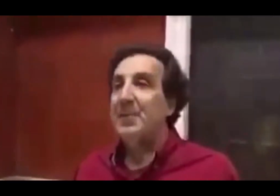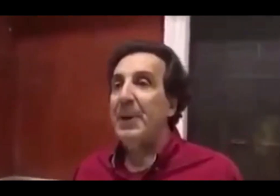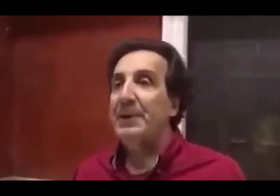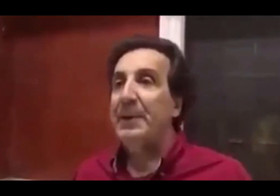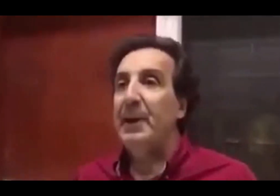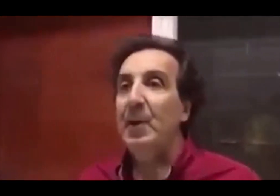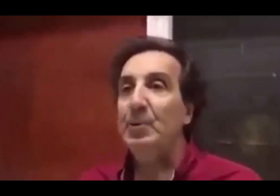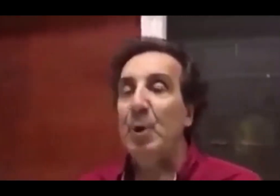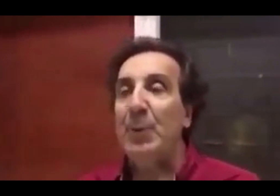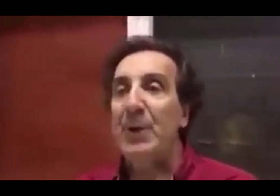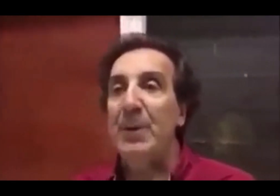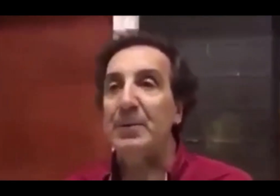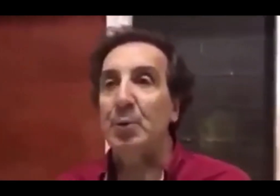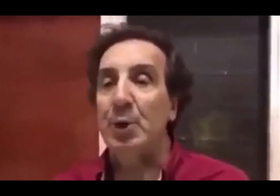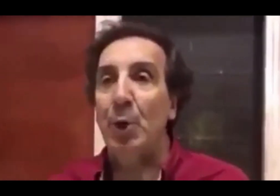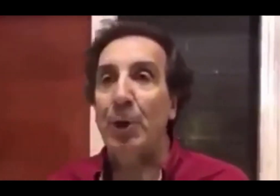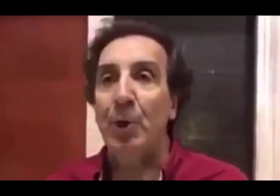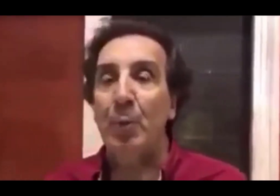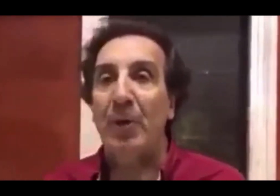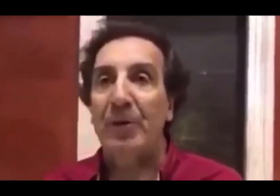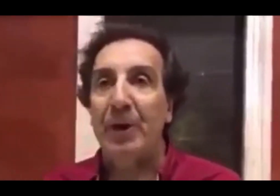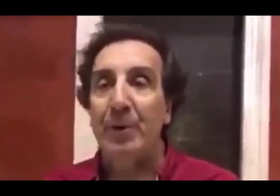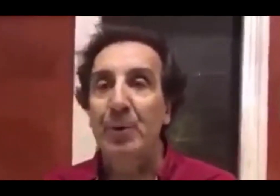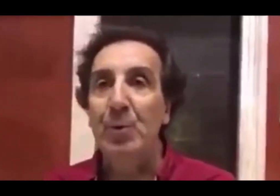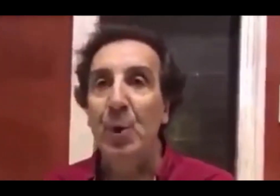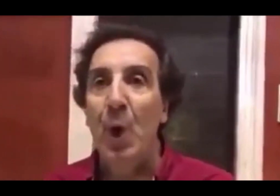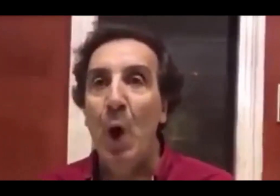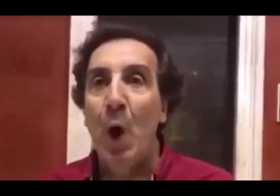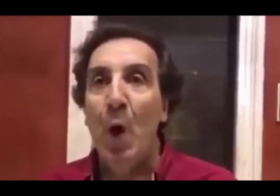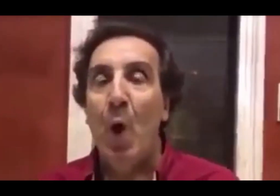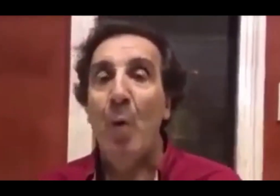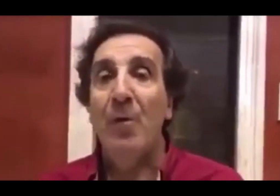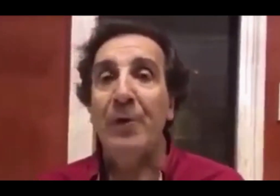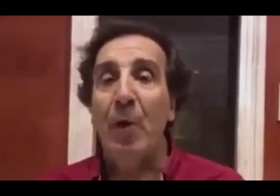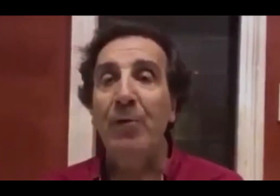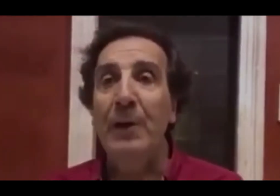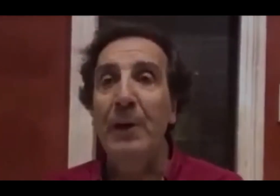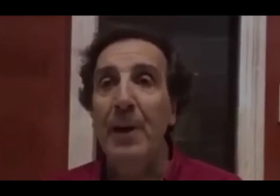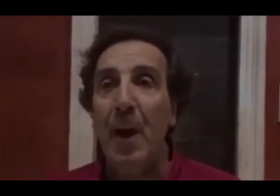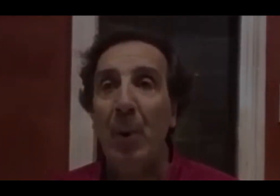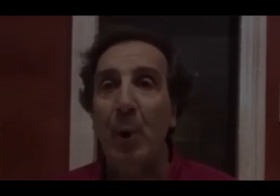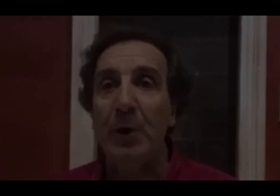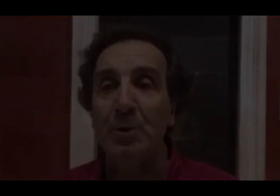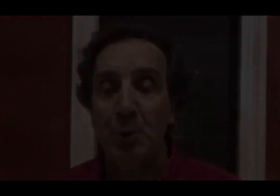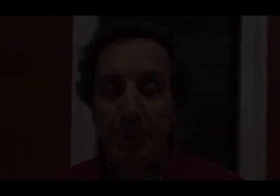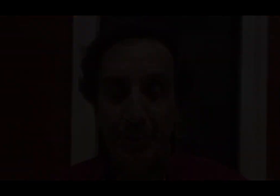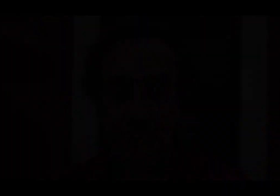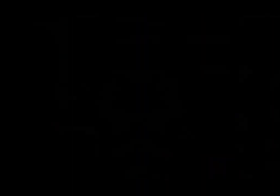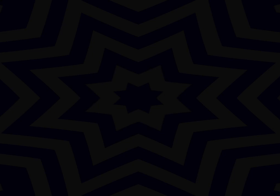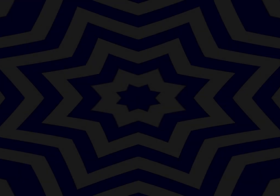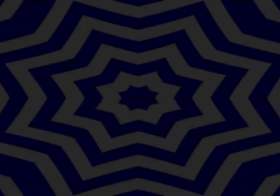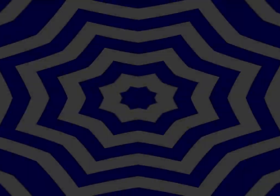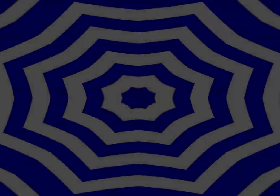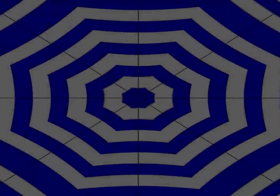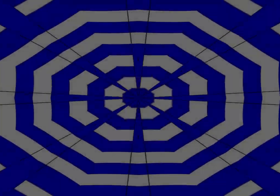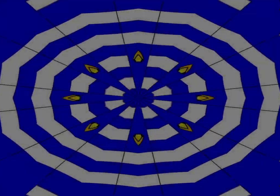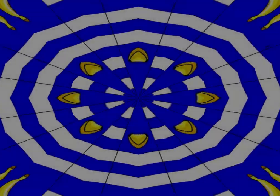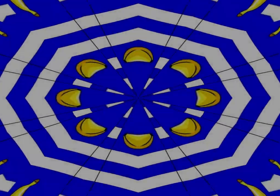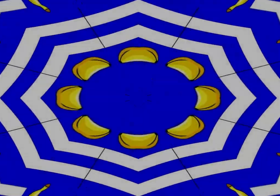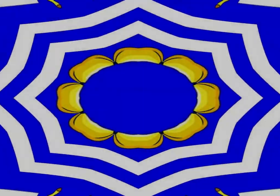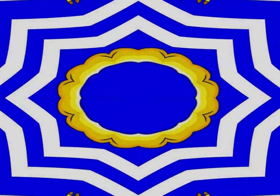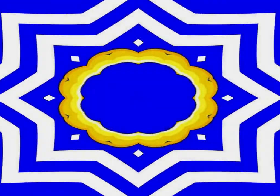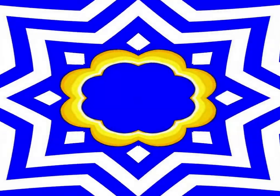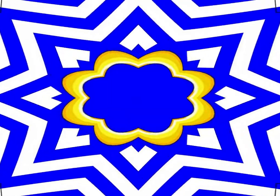Θα σας απαγγείλω το ποίημα του Γεωργίου Παυριανού, «Ομοφιλόφιλε απολογήσου».